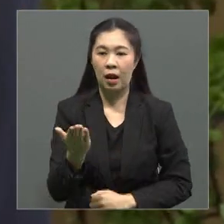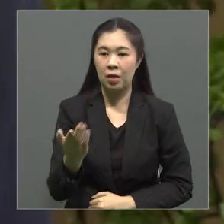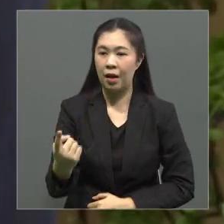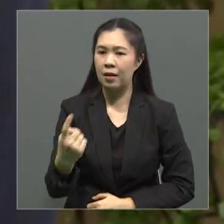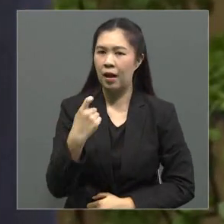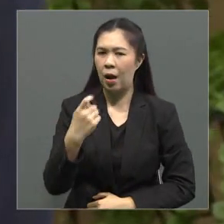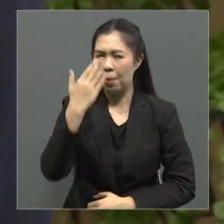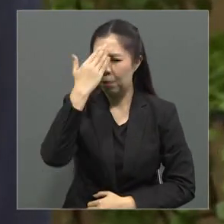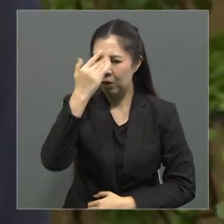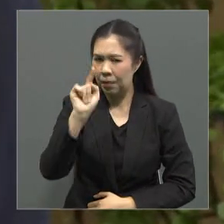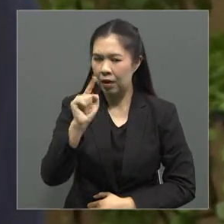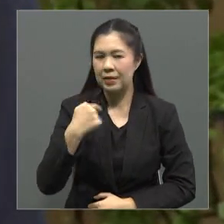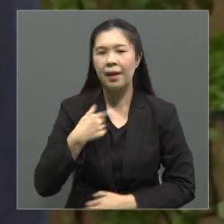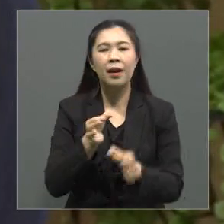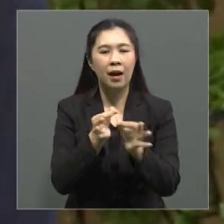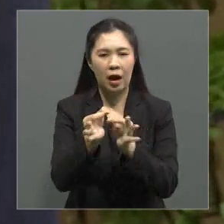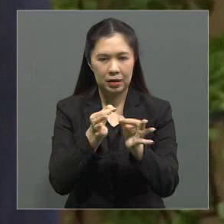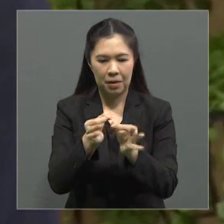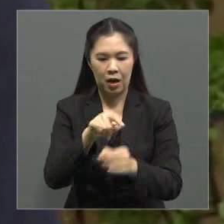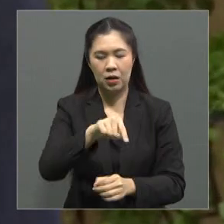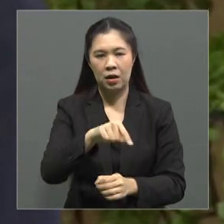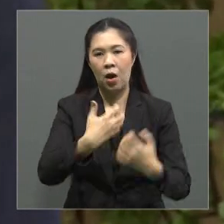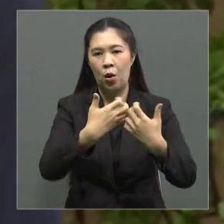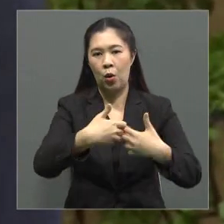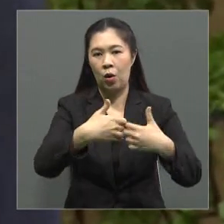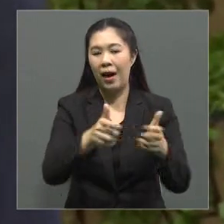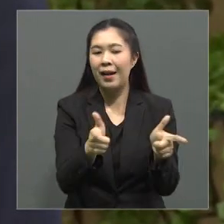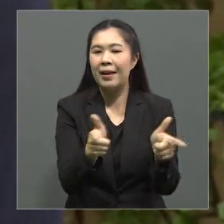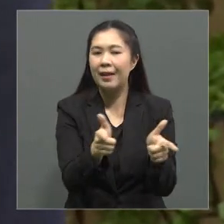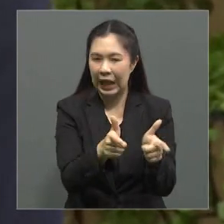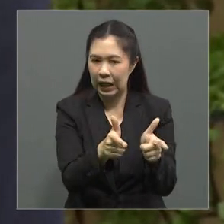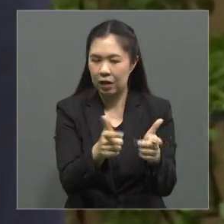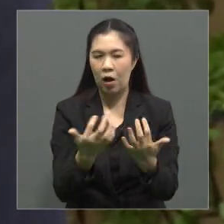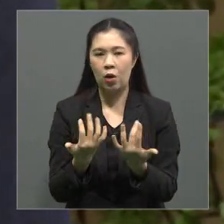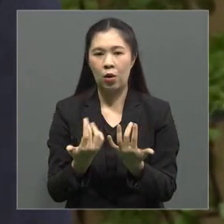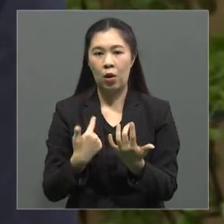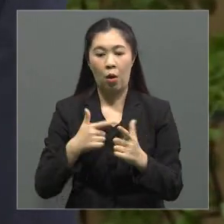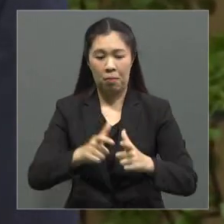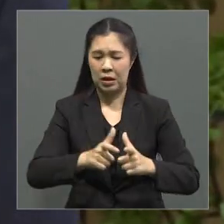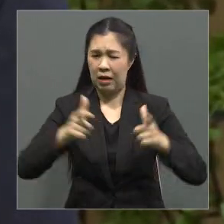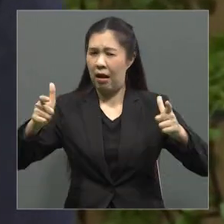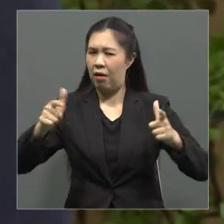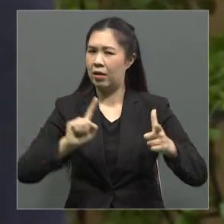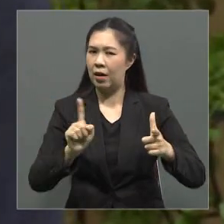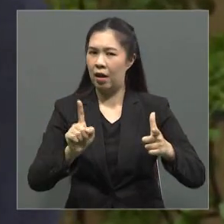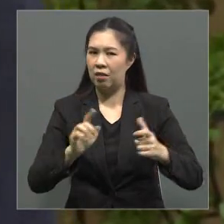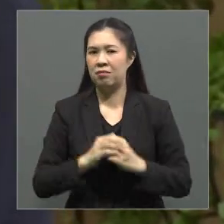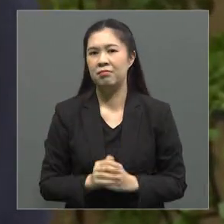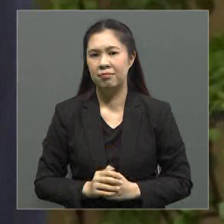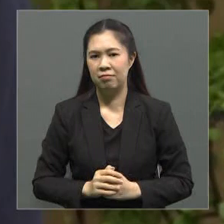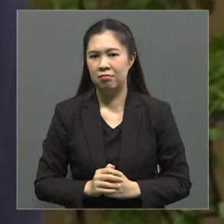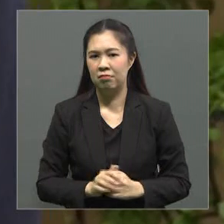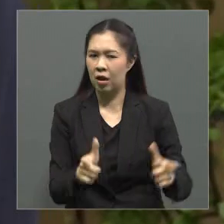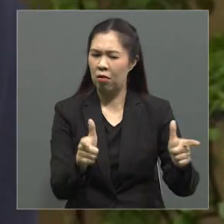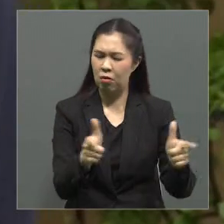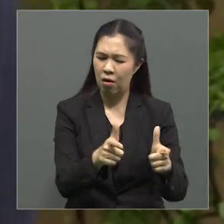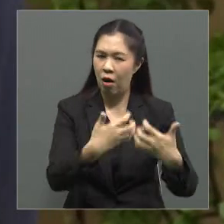ทำไมนี้มันถึงดุดออกไปผมก็เรียนไปแล้วว่าขนาดมันเล็กนะครับเดี๋ยวก็ต้องไปพูดคุยกับทรัฐมนตรีว่าจริงๆแล้วมีการขยายหรือเปล่าว่าขนาดมันขนาดนี้แต่ว่าเป็น